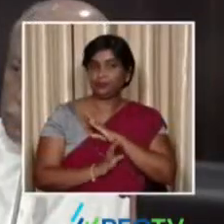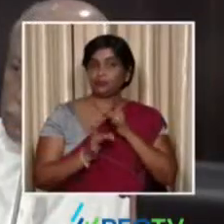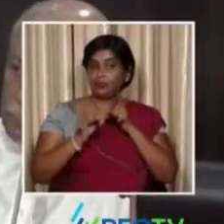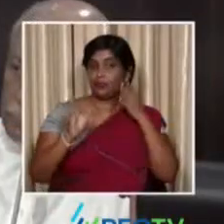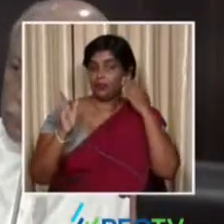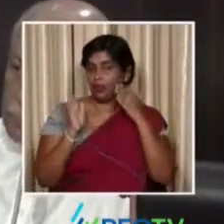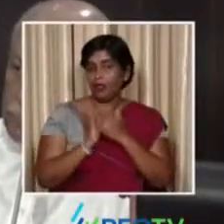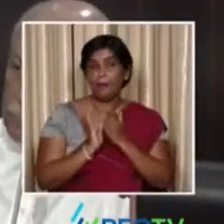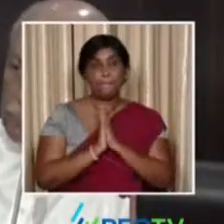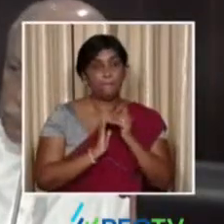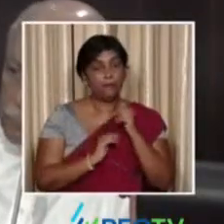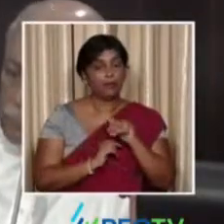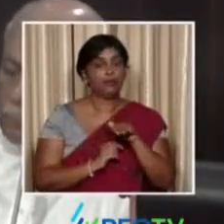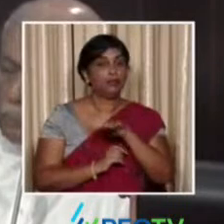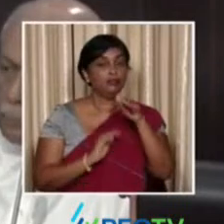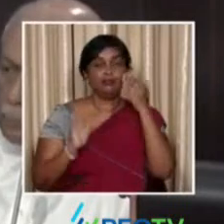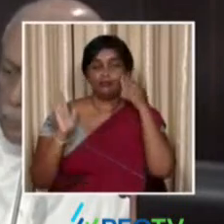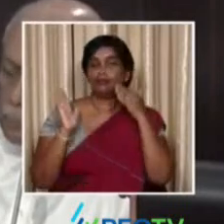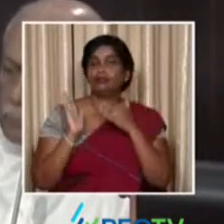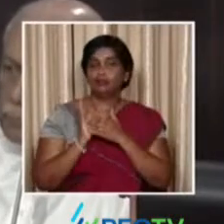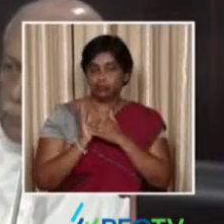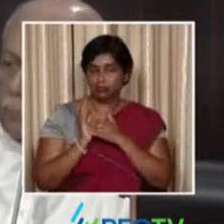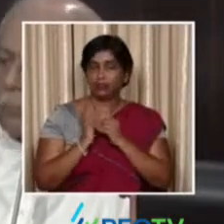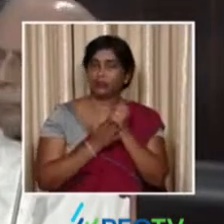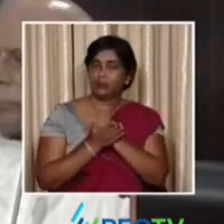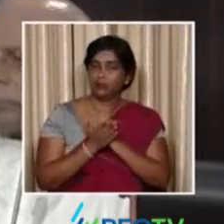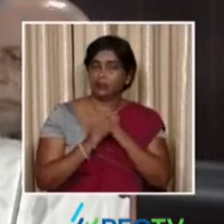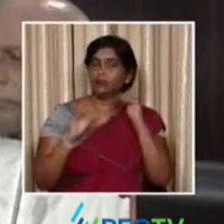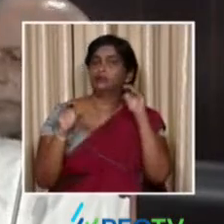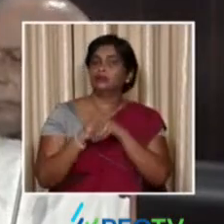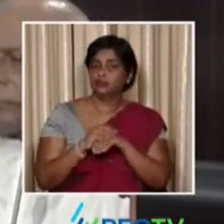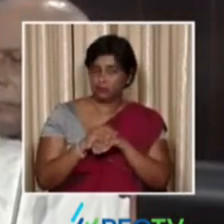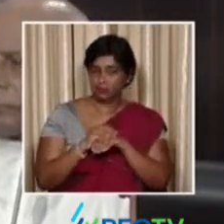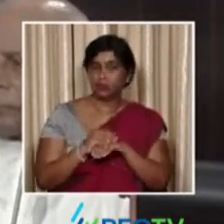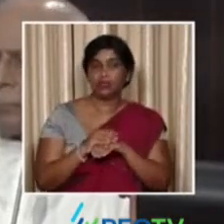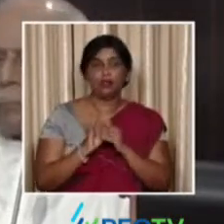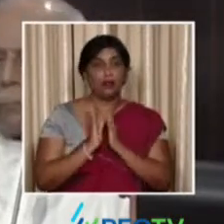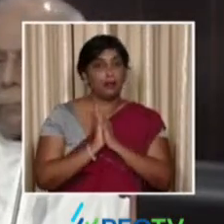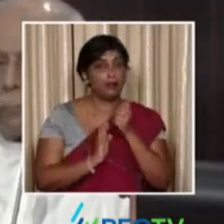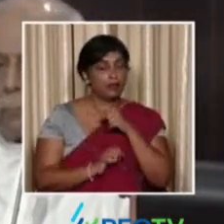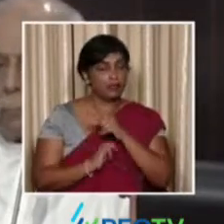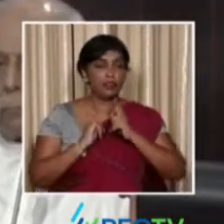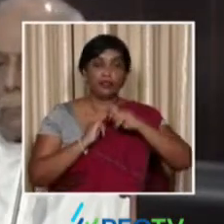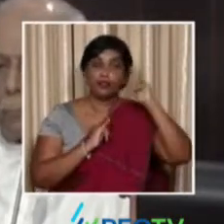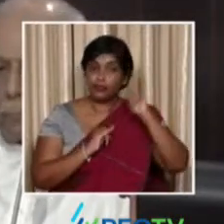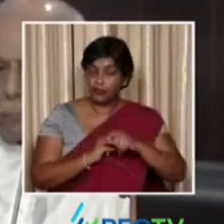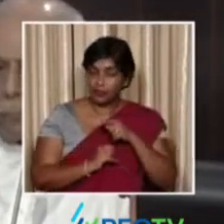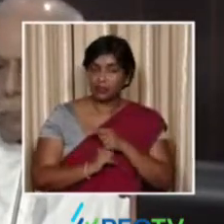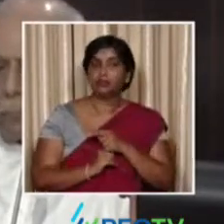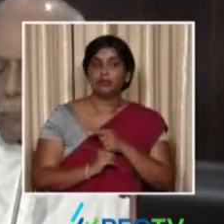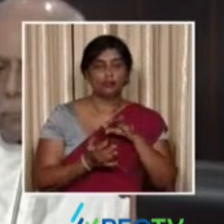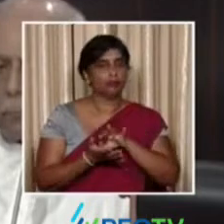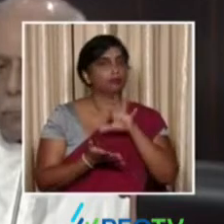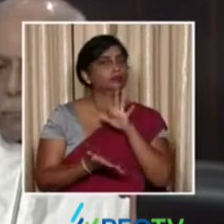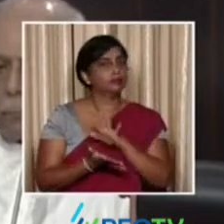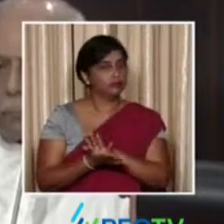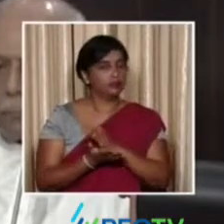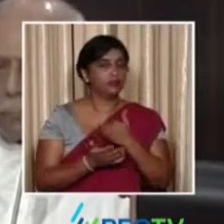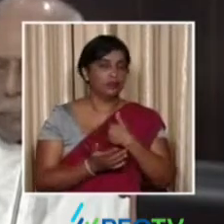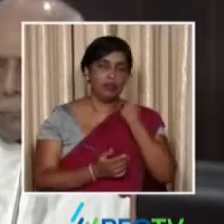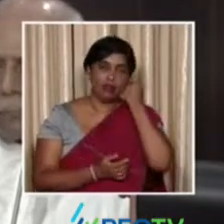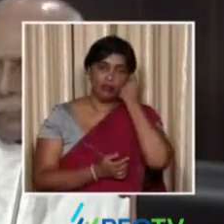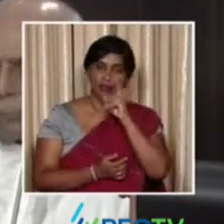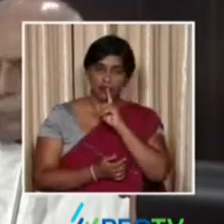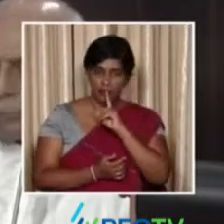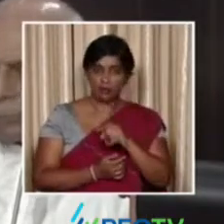ඉතිහාසය මහා විහාරයේ භූමිකාවන් සියලු අංග ඇතුළත් කරමින් මහා විහාර විශ්වවිද්‍යාලයක් ස්ථාපිත කිරීමට මා යෝජනා